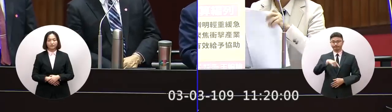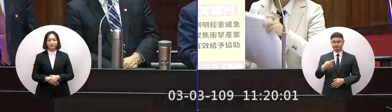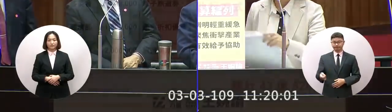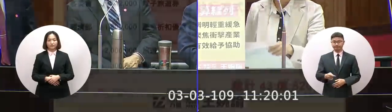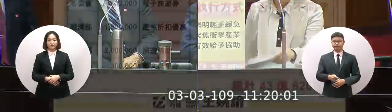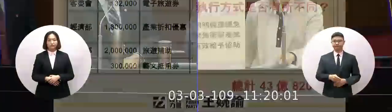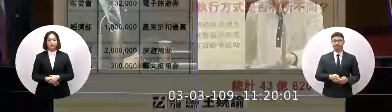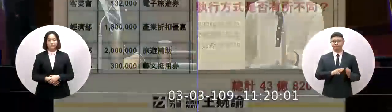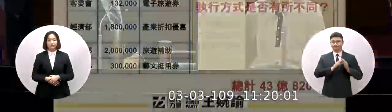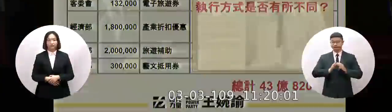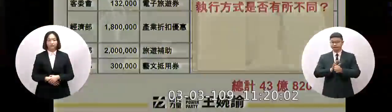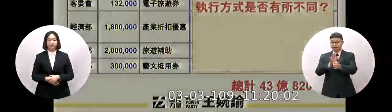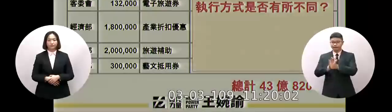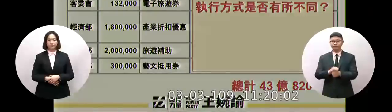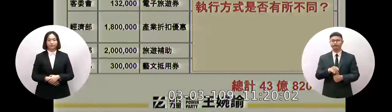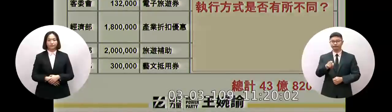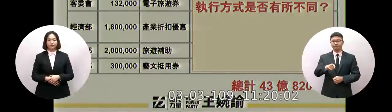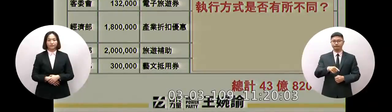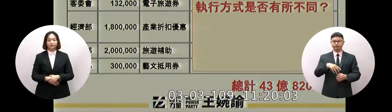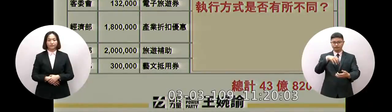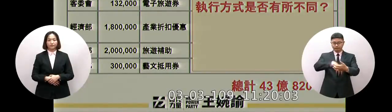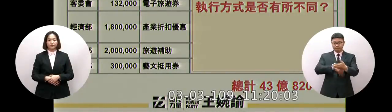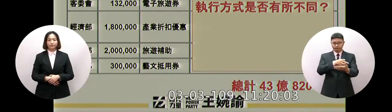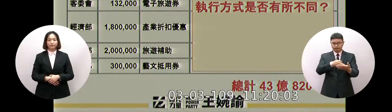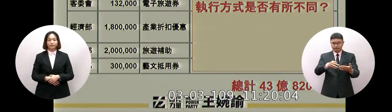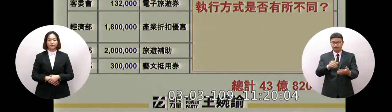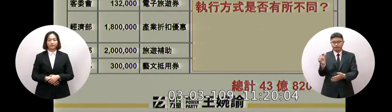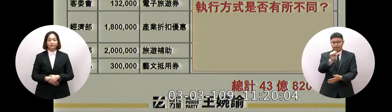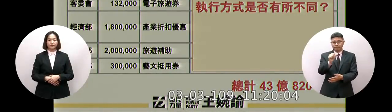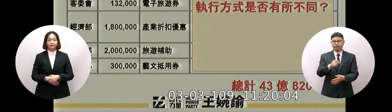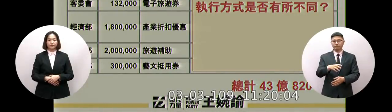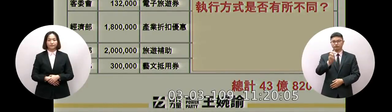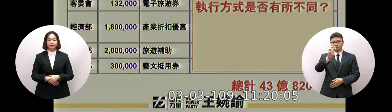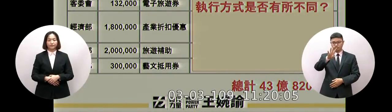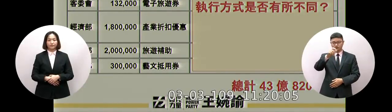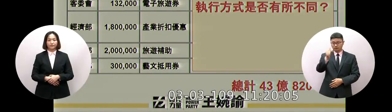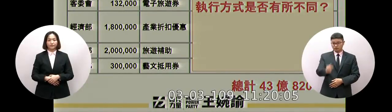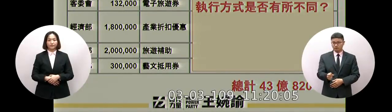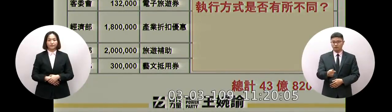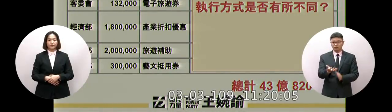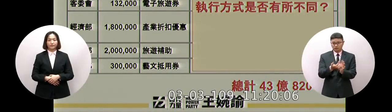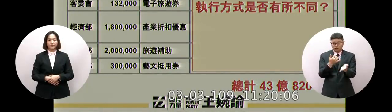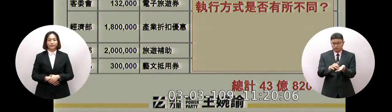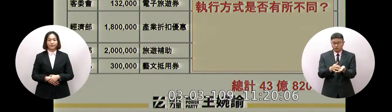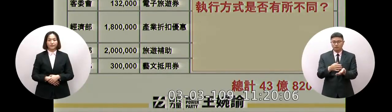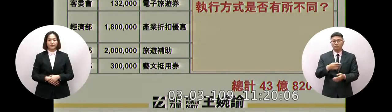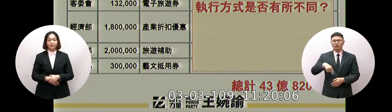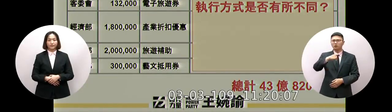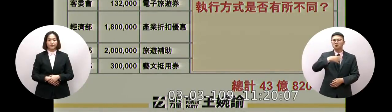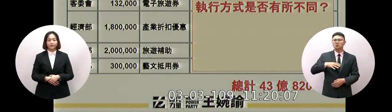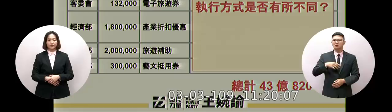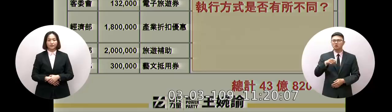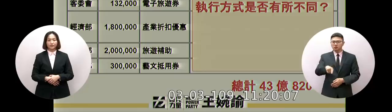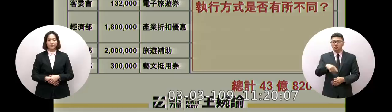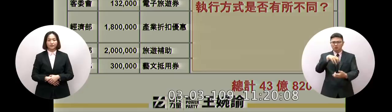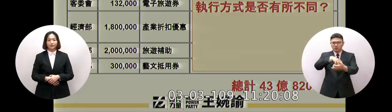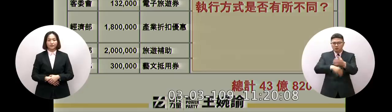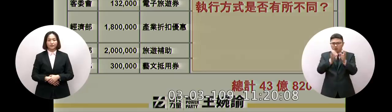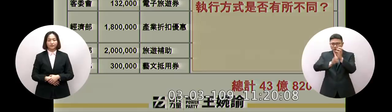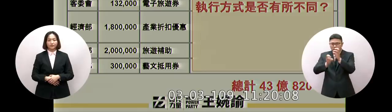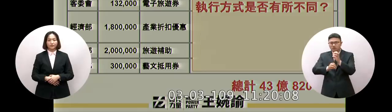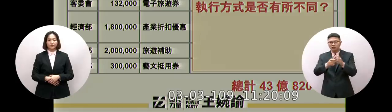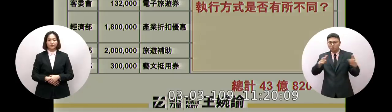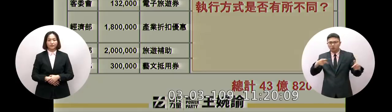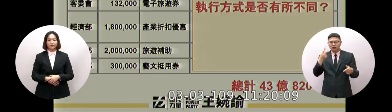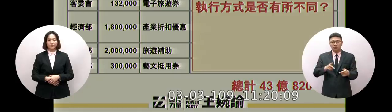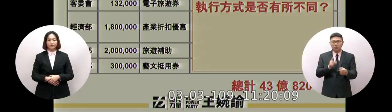助方面，我们这次也看到特别预算中洋洋洒洒编列的五大项，总共34亿的预算，我不知道是不是各位是不是知道这些方式的不同，又或者是他们的效